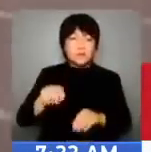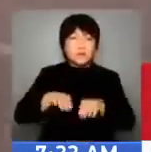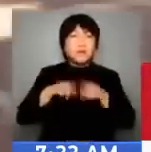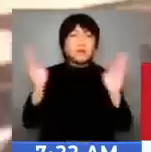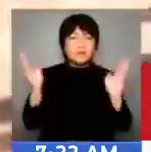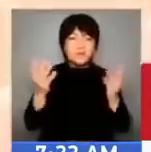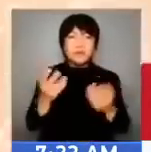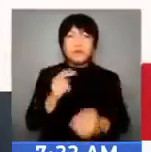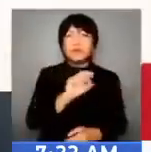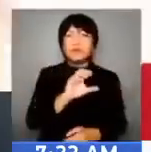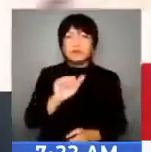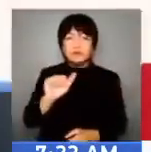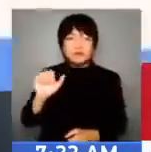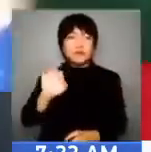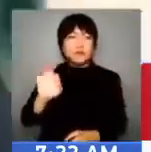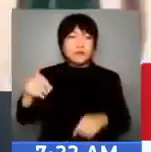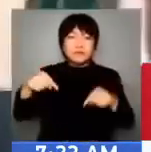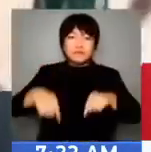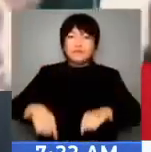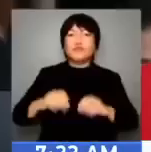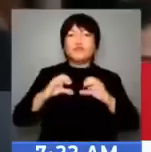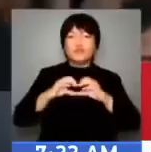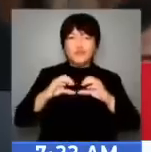sa GMA Network.